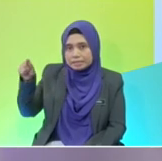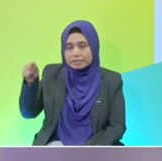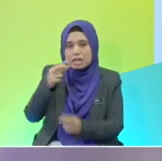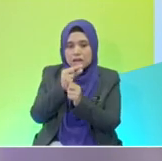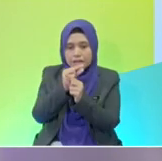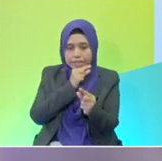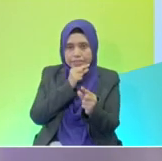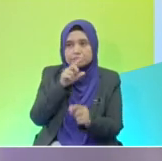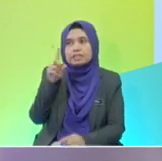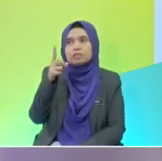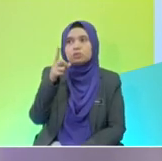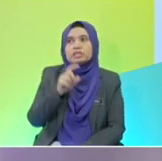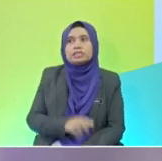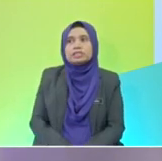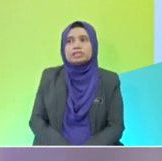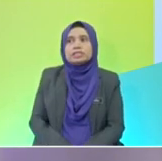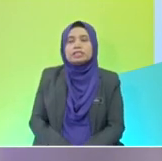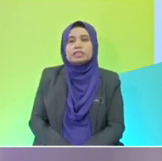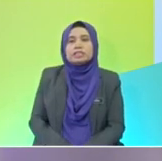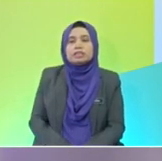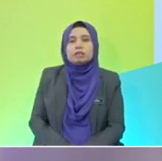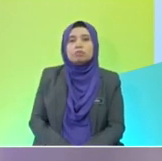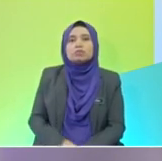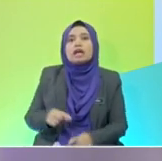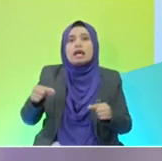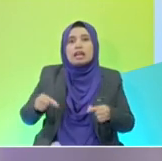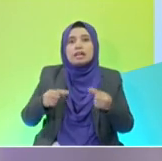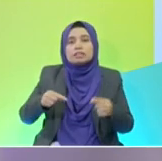saja Oke saya sangat menggalakkan